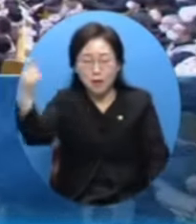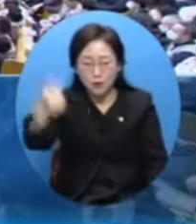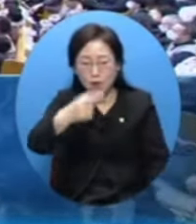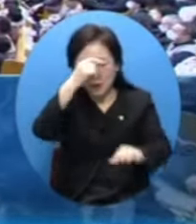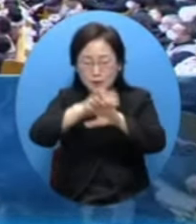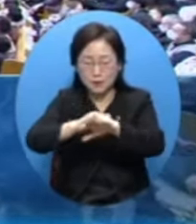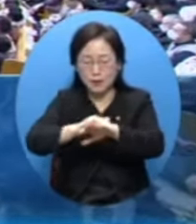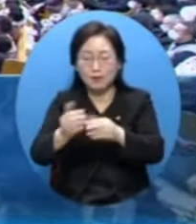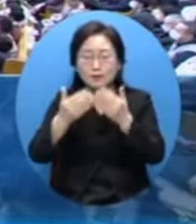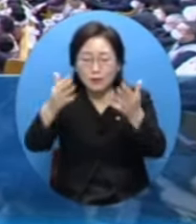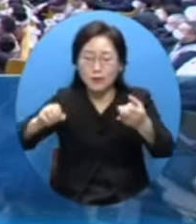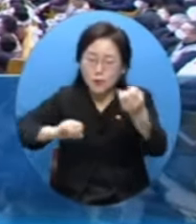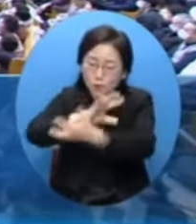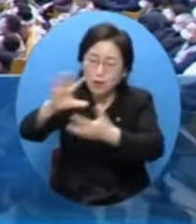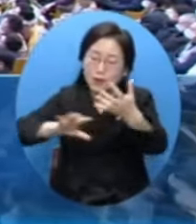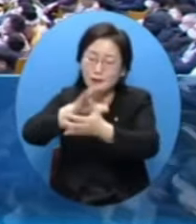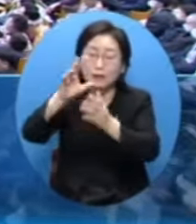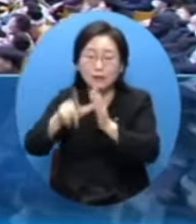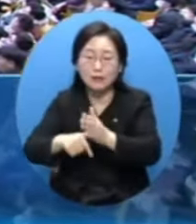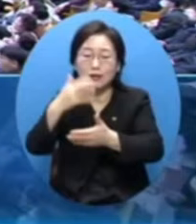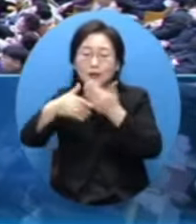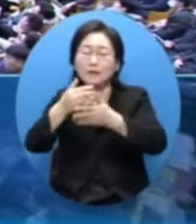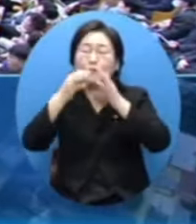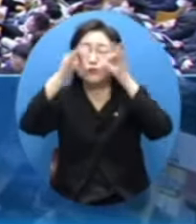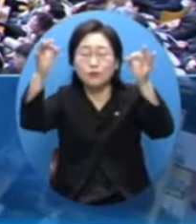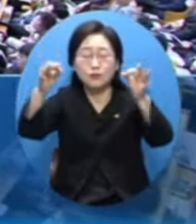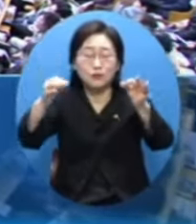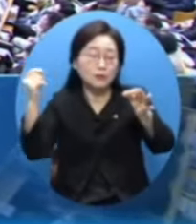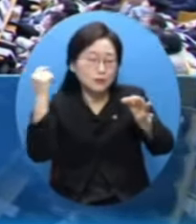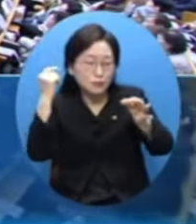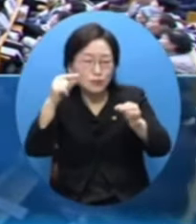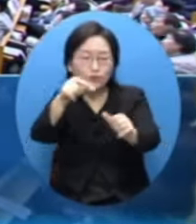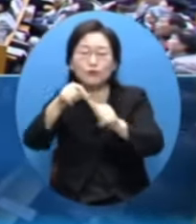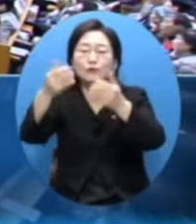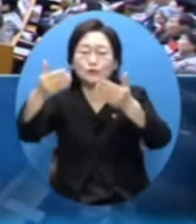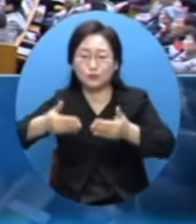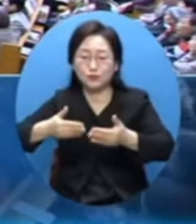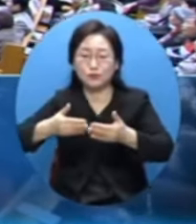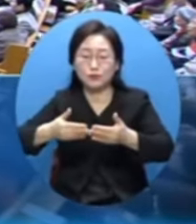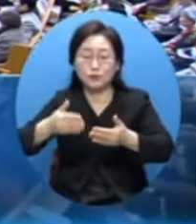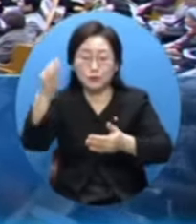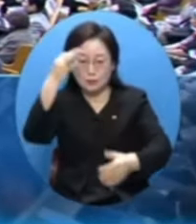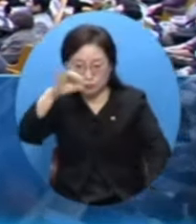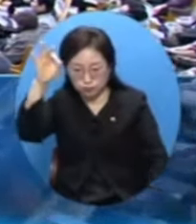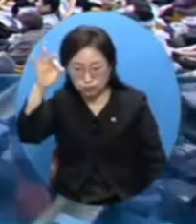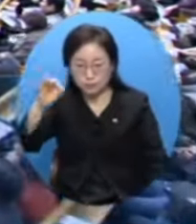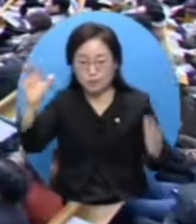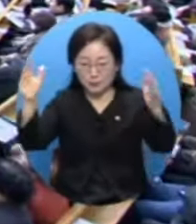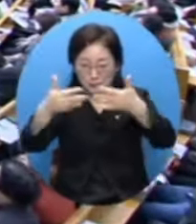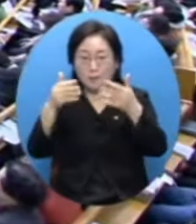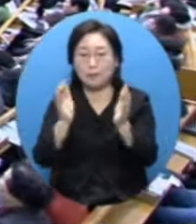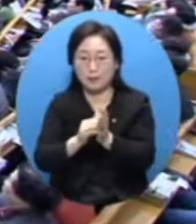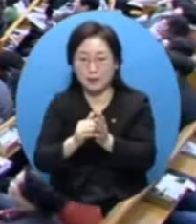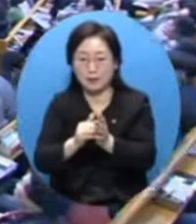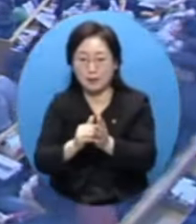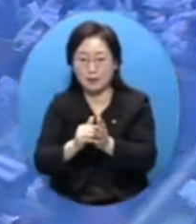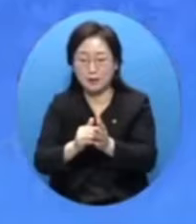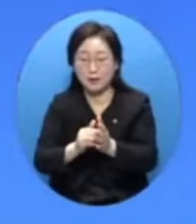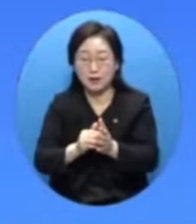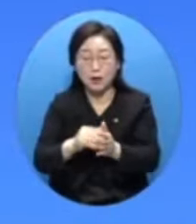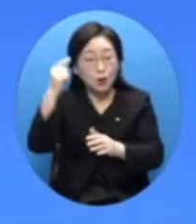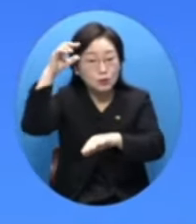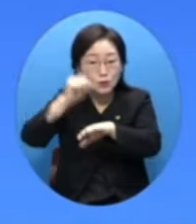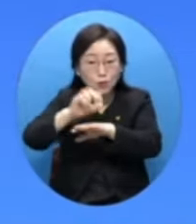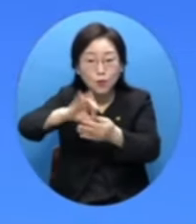환난 가운데에서 주께 부르짖은 즉 들으시고 구원하시리다 하였나이다. 하나님께서 솔로몬 성전 지을